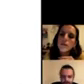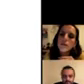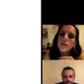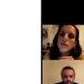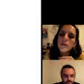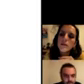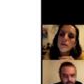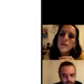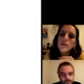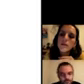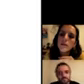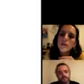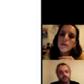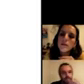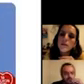Ben geleyim.